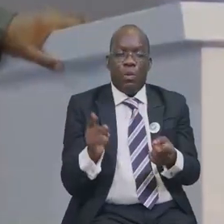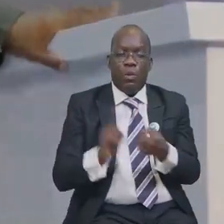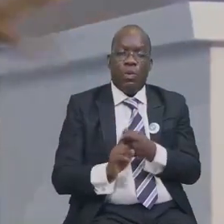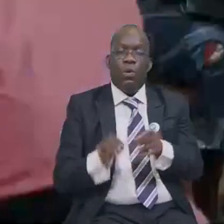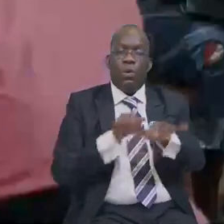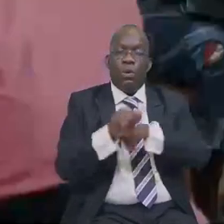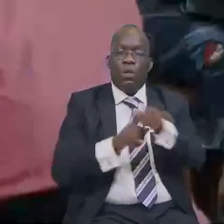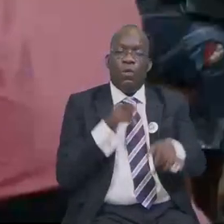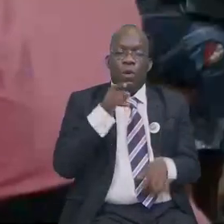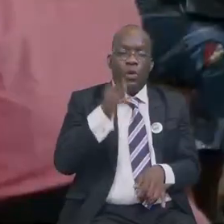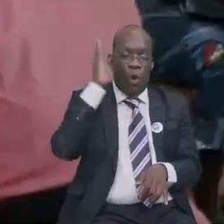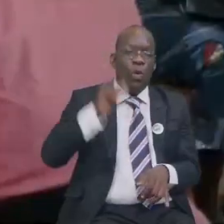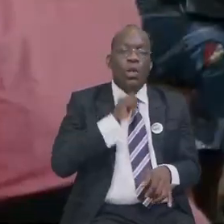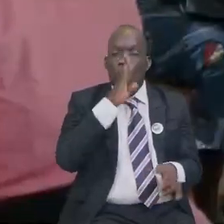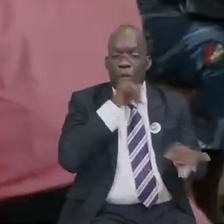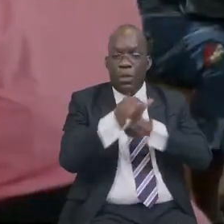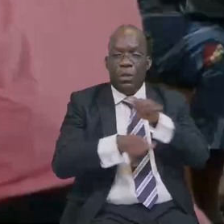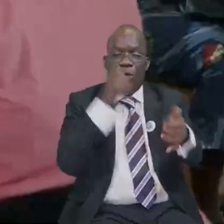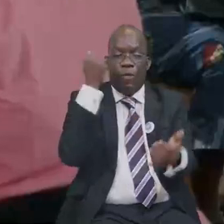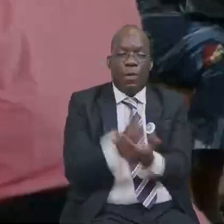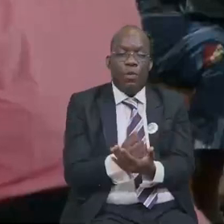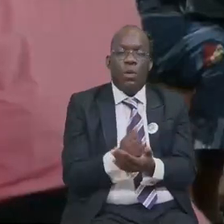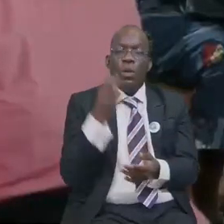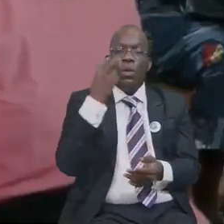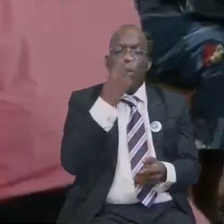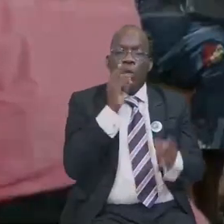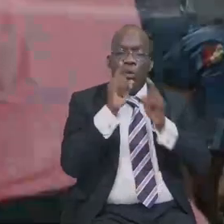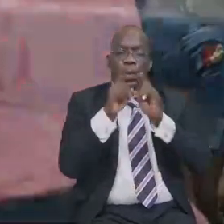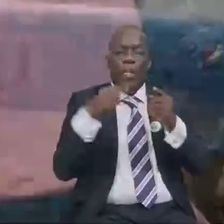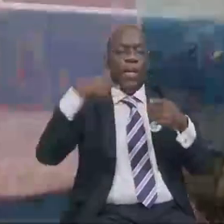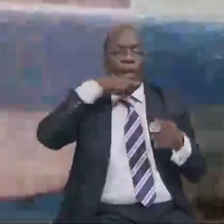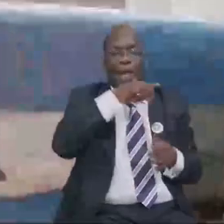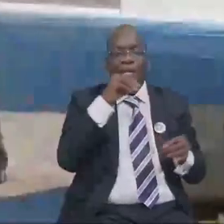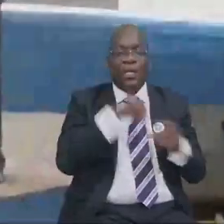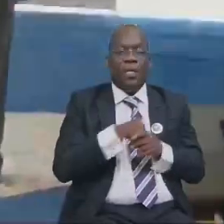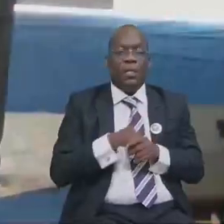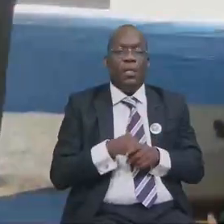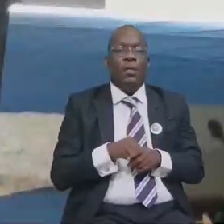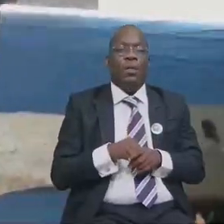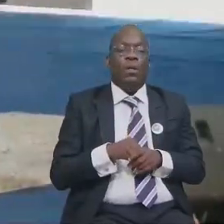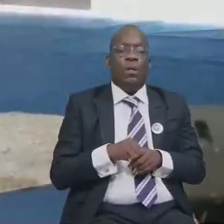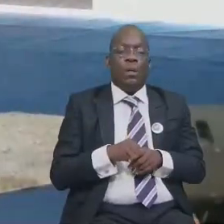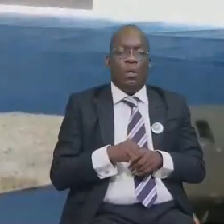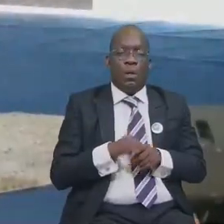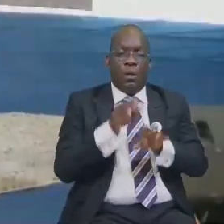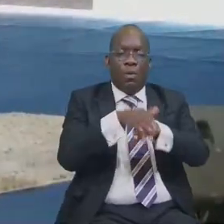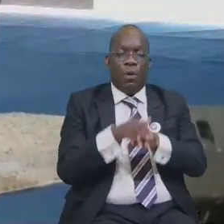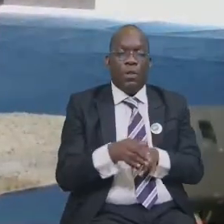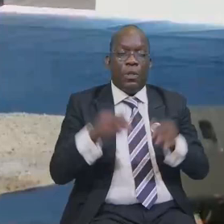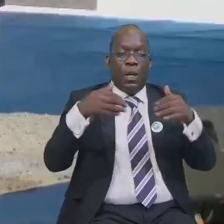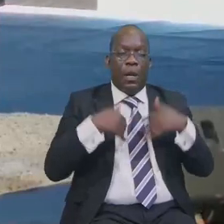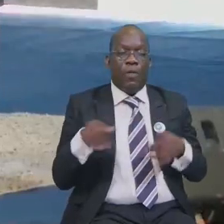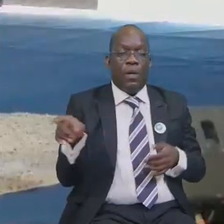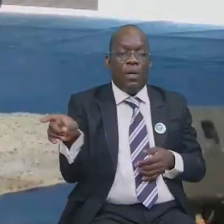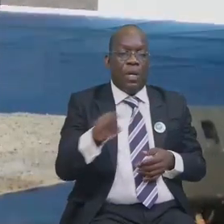séduit par l'hypocrisie de faux docteurs portant la marque de la flétrissure dans leur